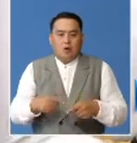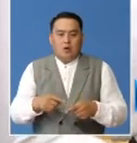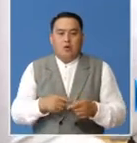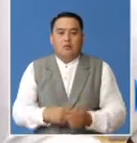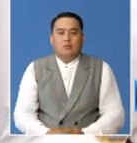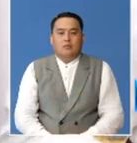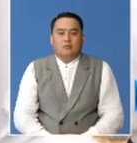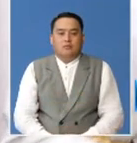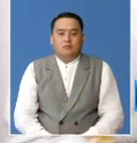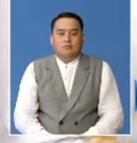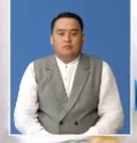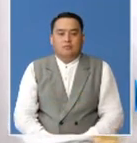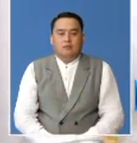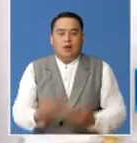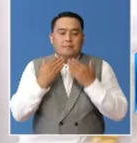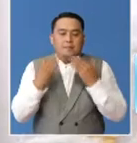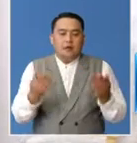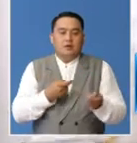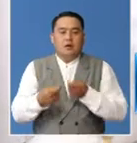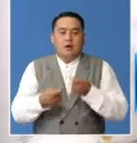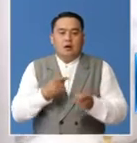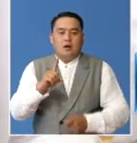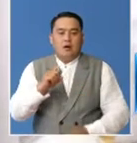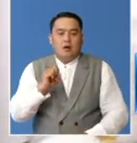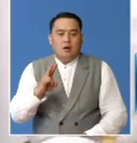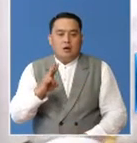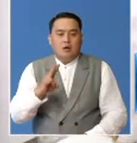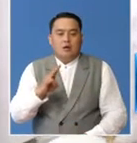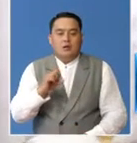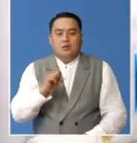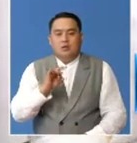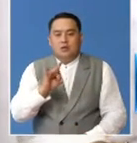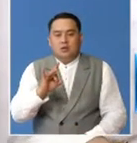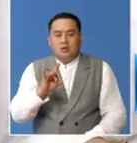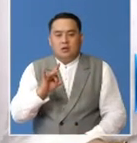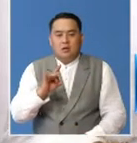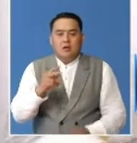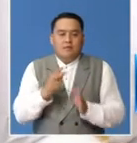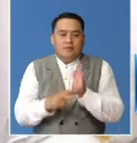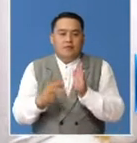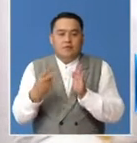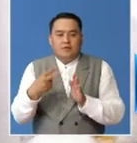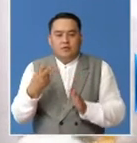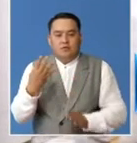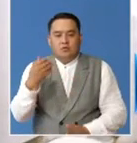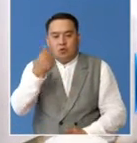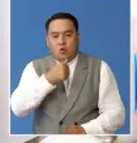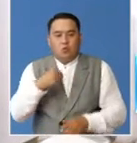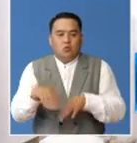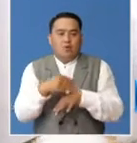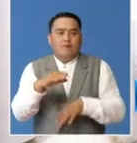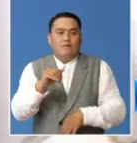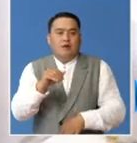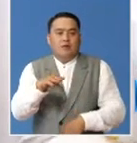Орды. Последним предводителем Букеевской Орды является Жангир Хан. В 1824 году он взял в жены